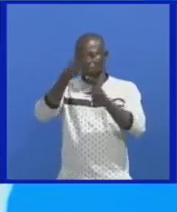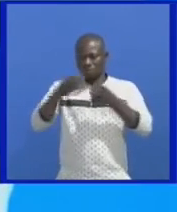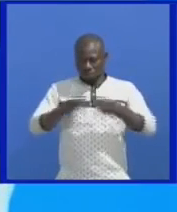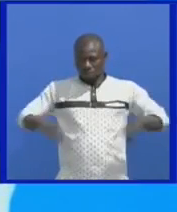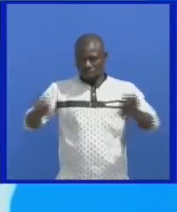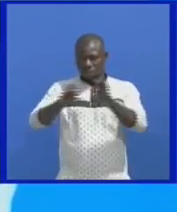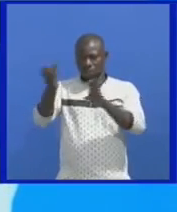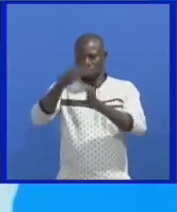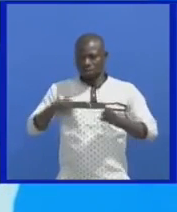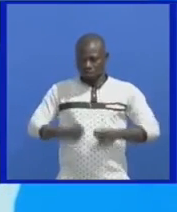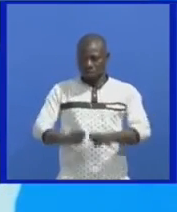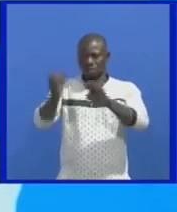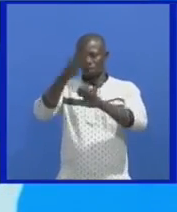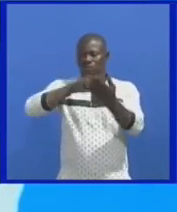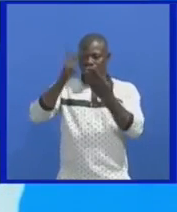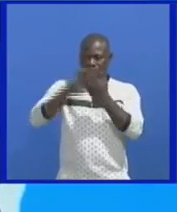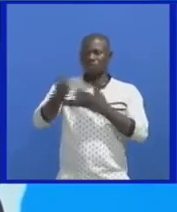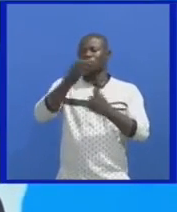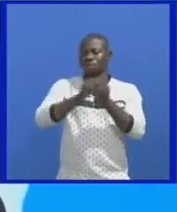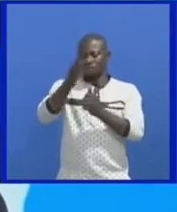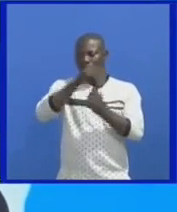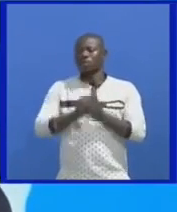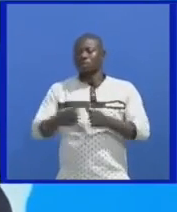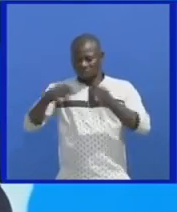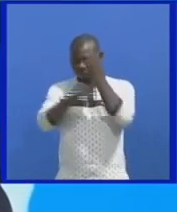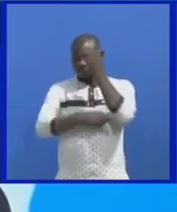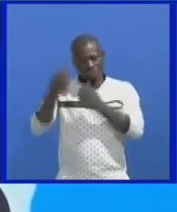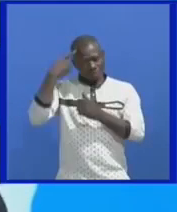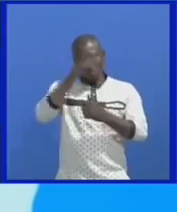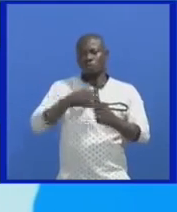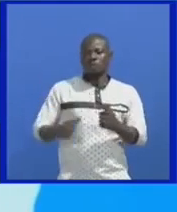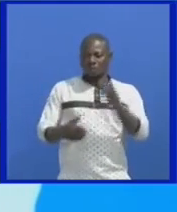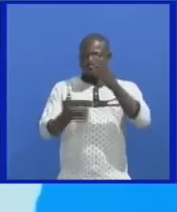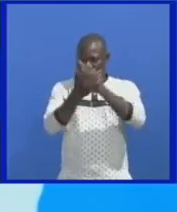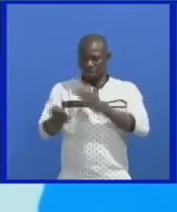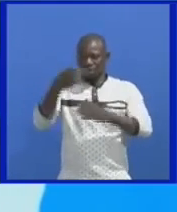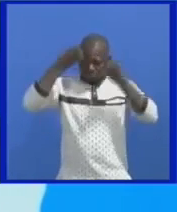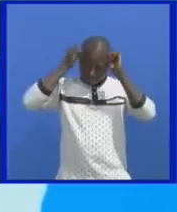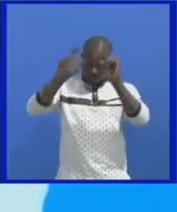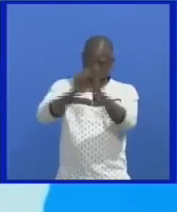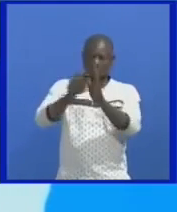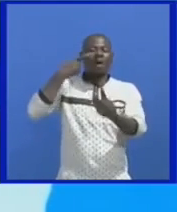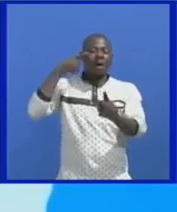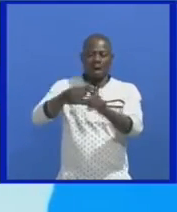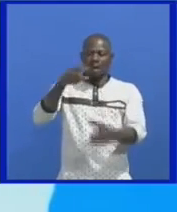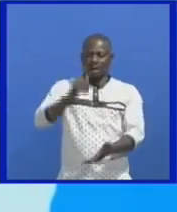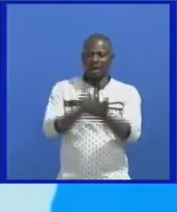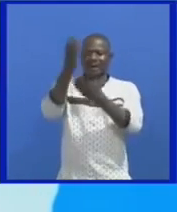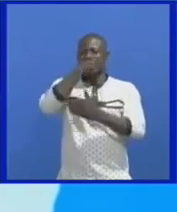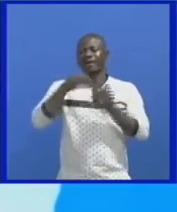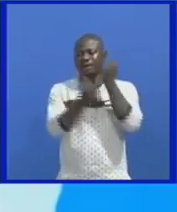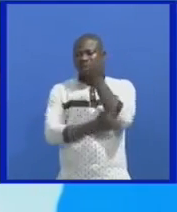régional interinstitutionnel pour la qualité de l'éducation. L'objectif du programme est d'aider les pays concernés